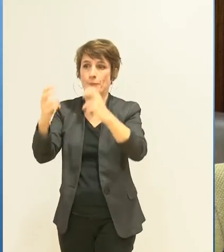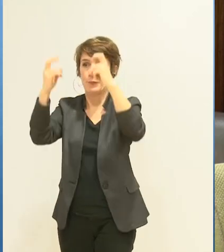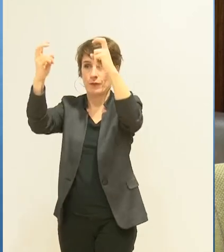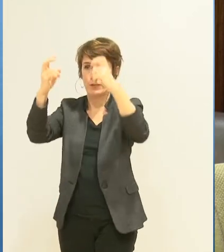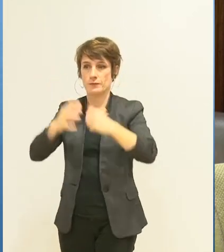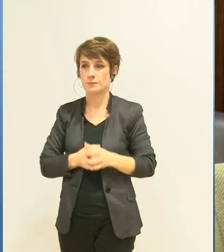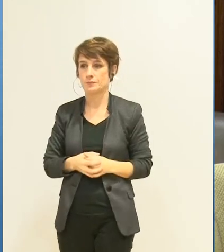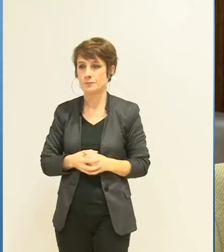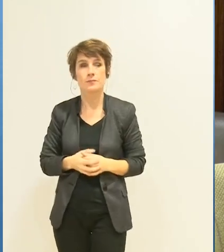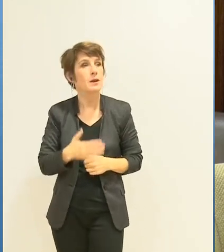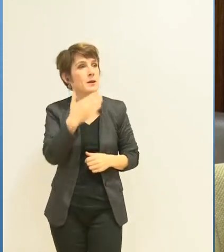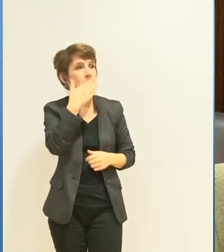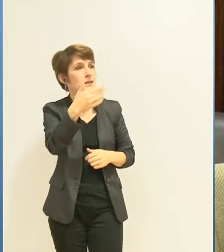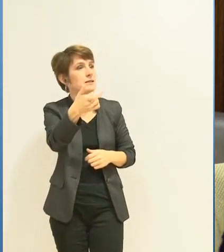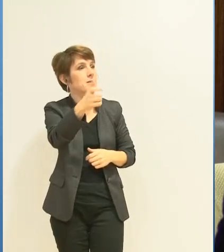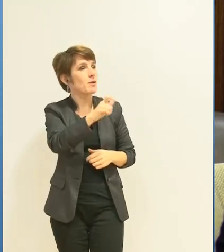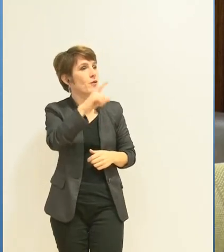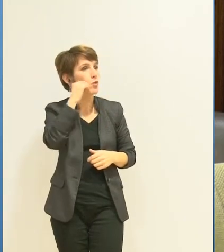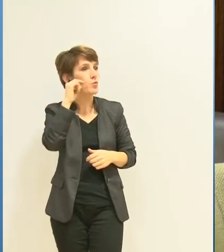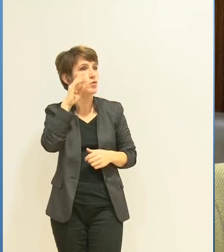merci monsieur bron